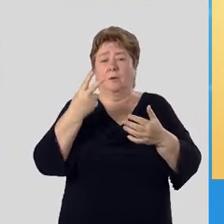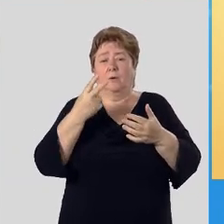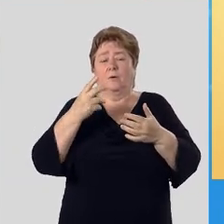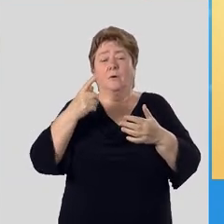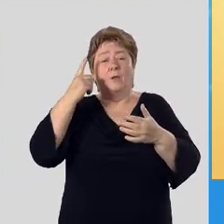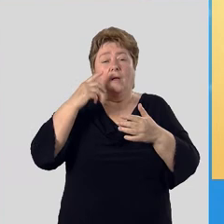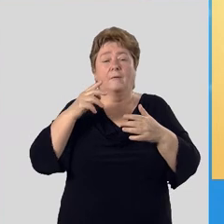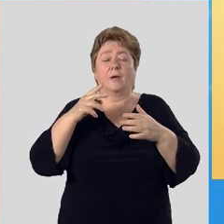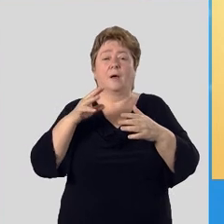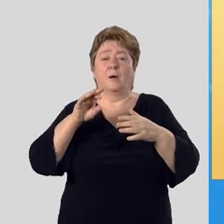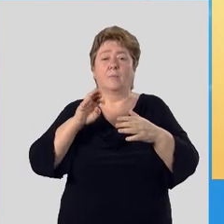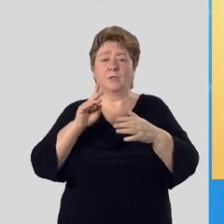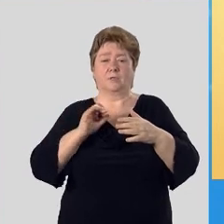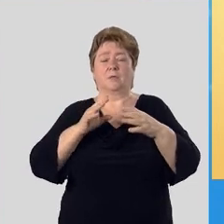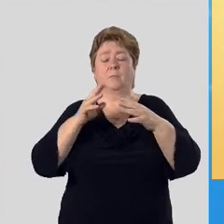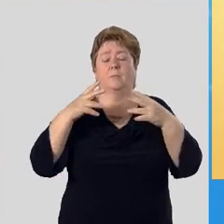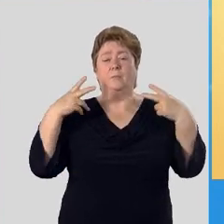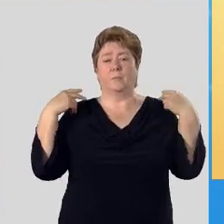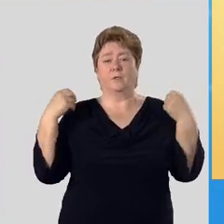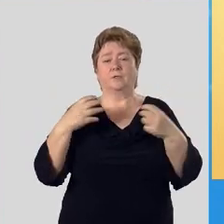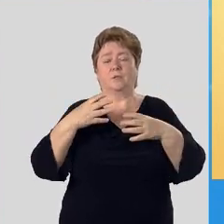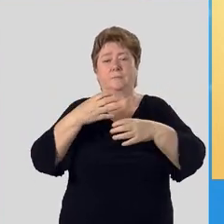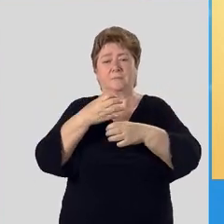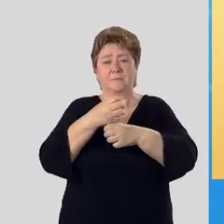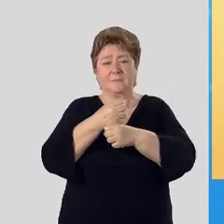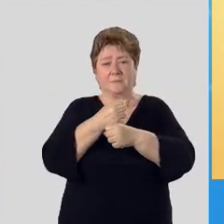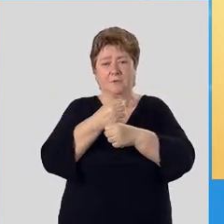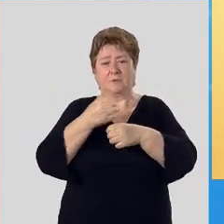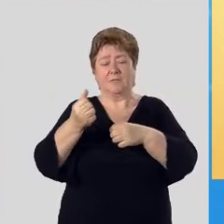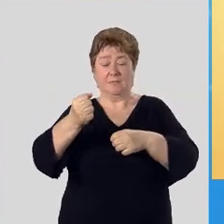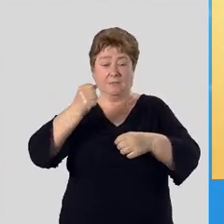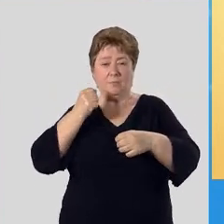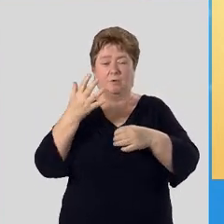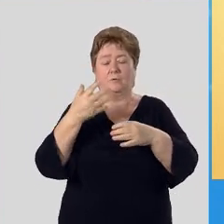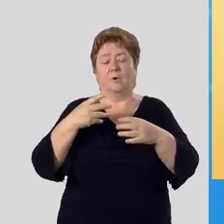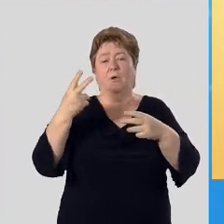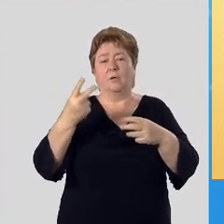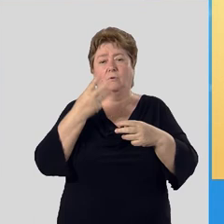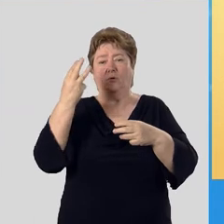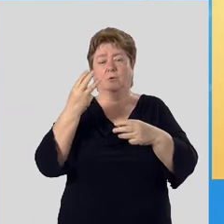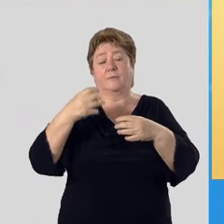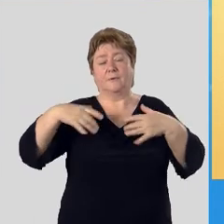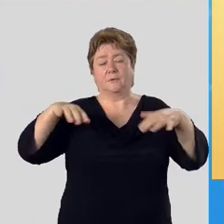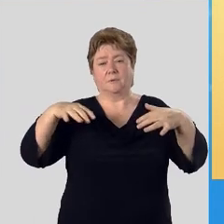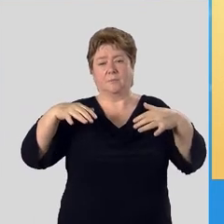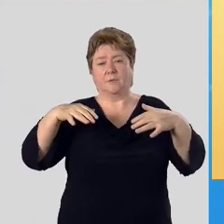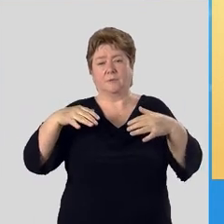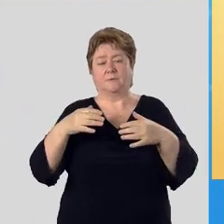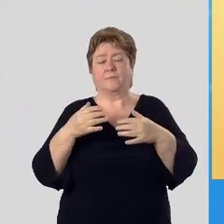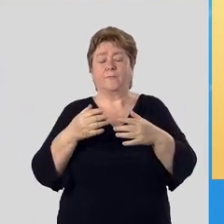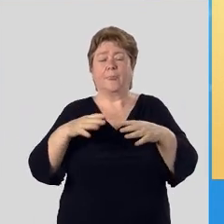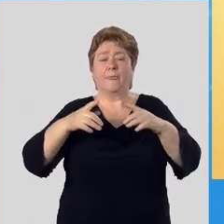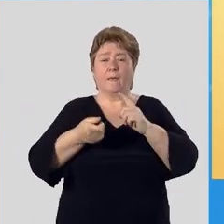мышца плеча, сокращаясь, сгибает руку, а трехглавая при этом расслабляется, а